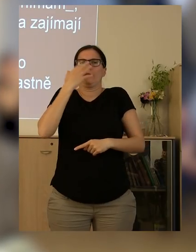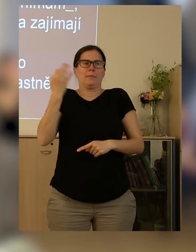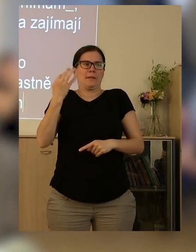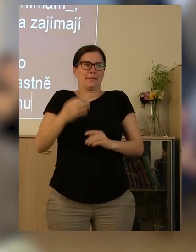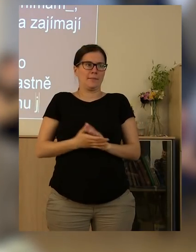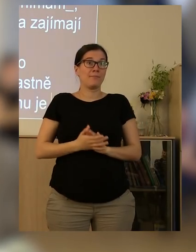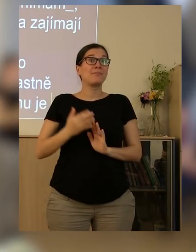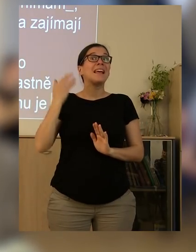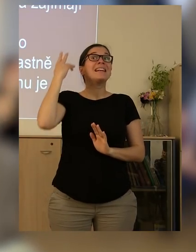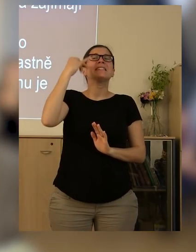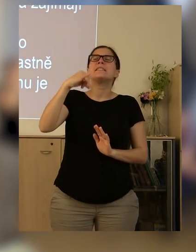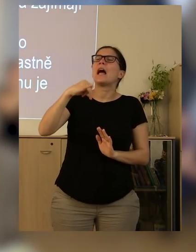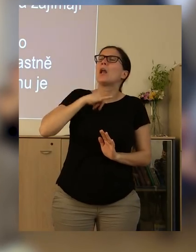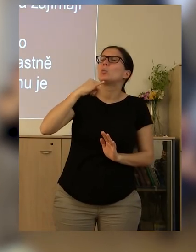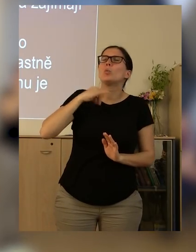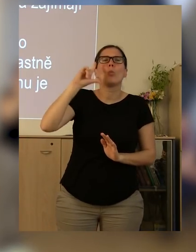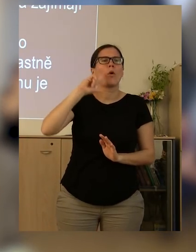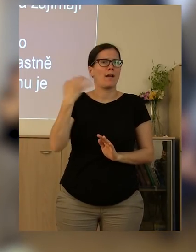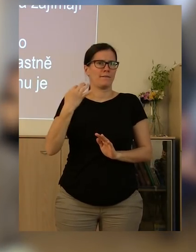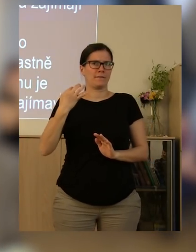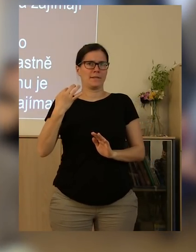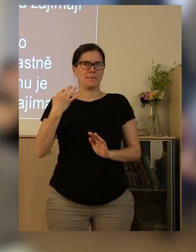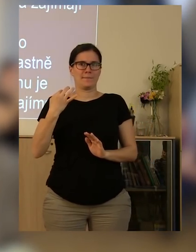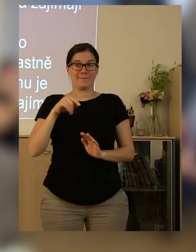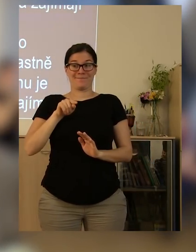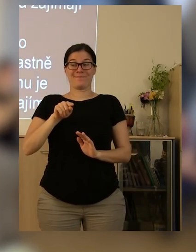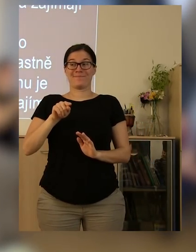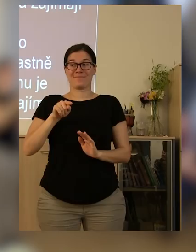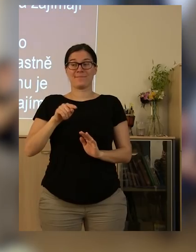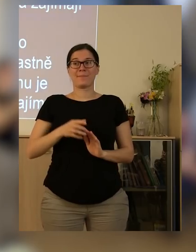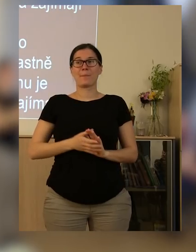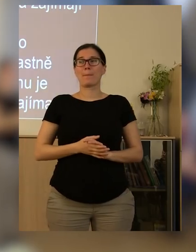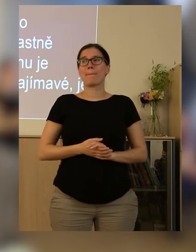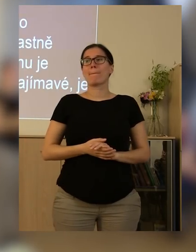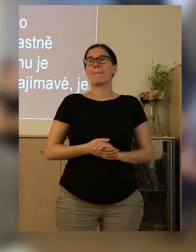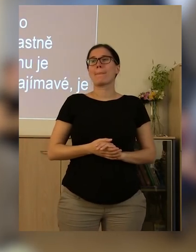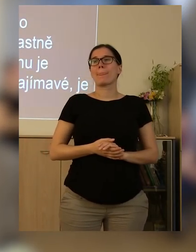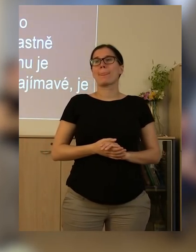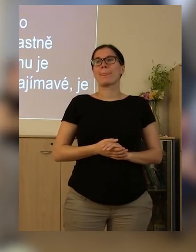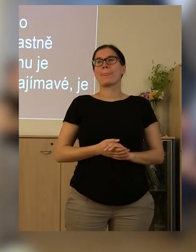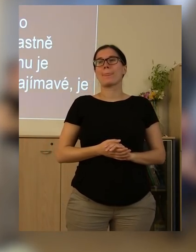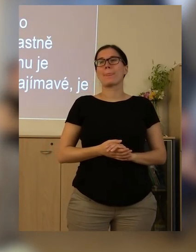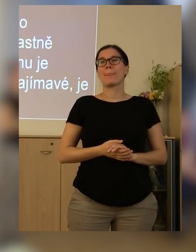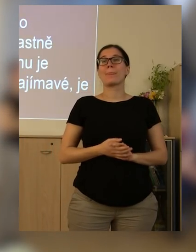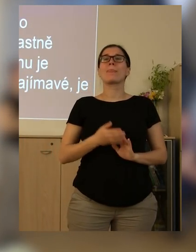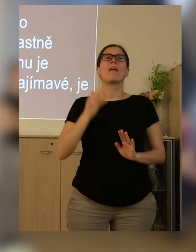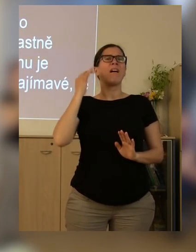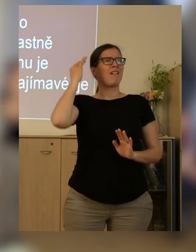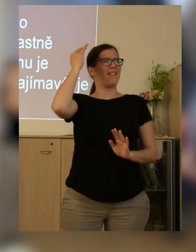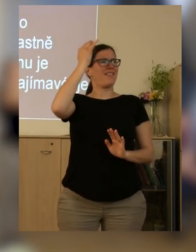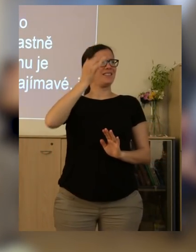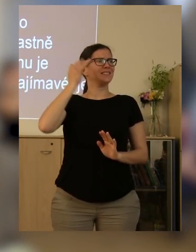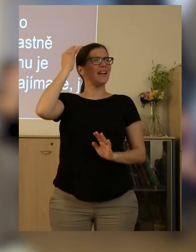co na snu je zajímavý a nesmírně zajímavý, je to, že sen mluví